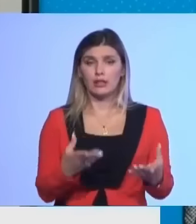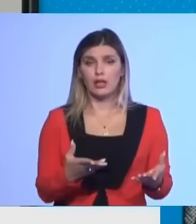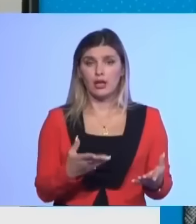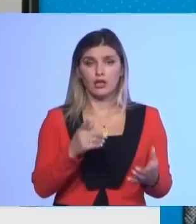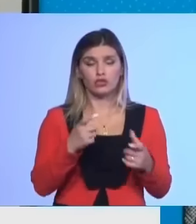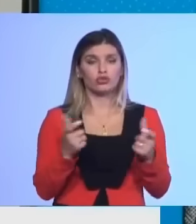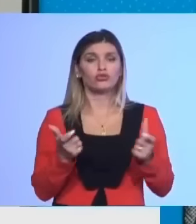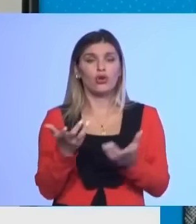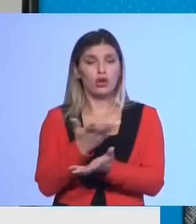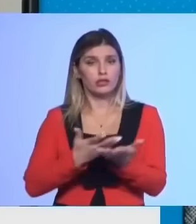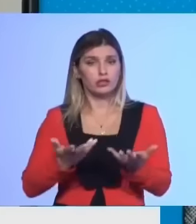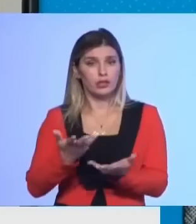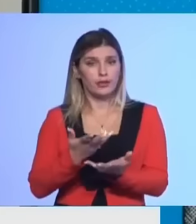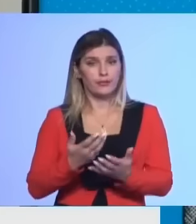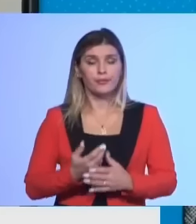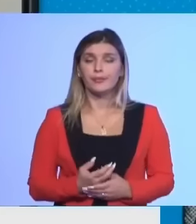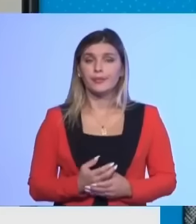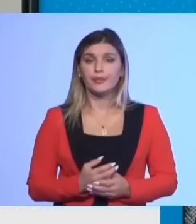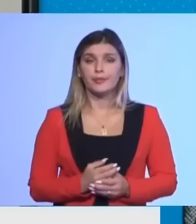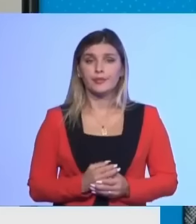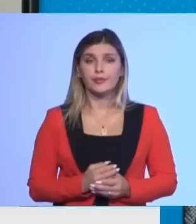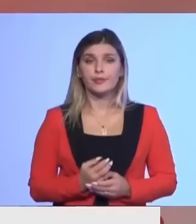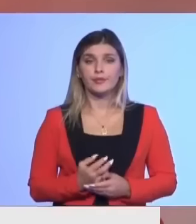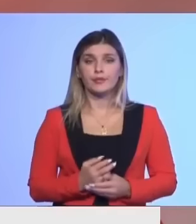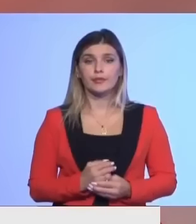për shoqërinë.